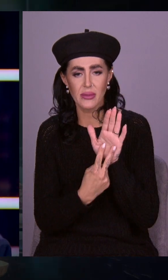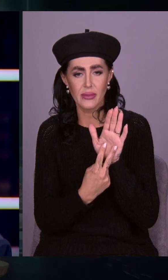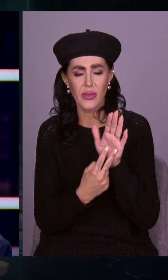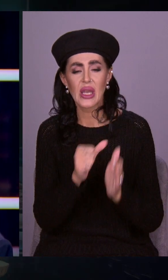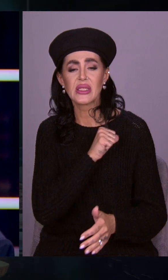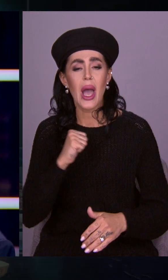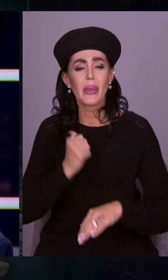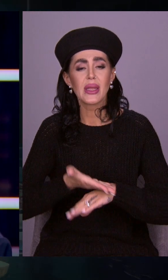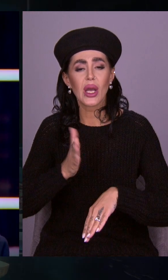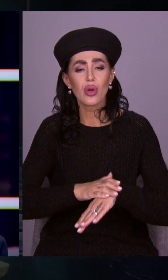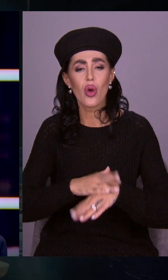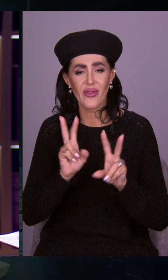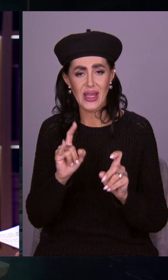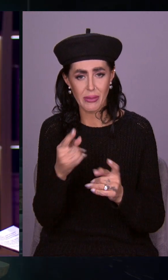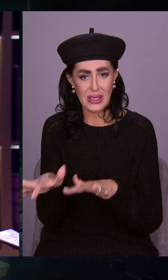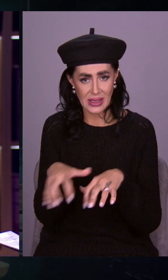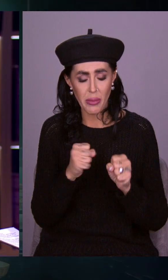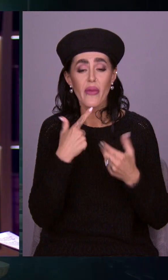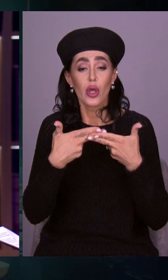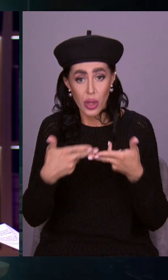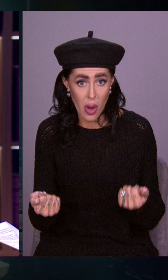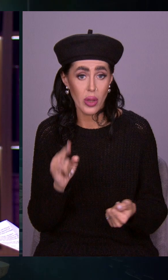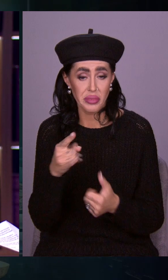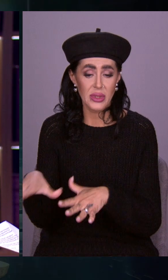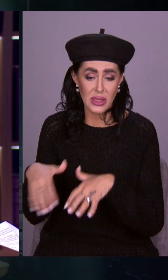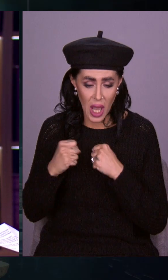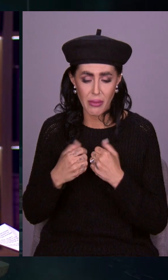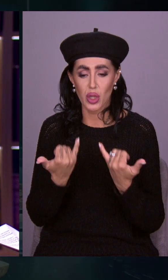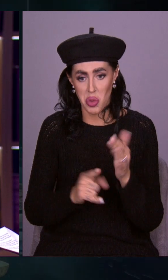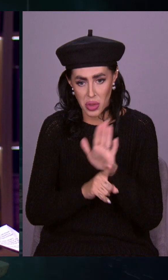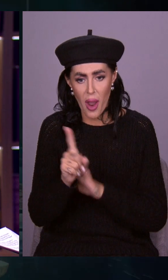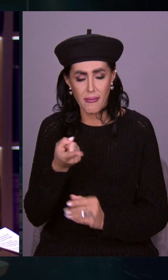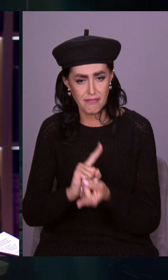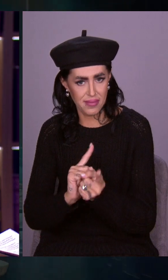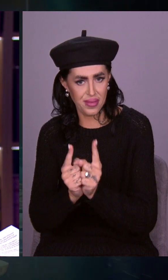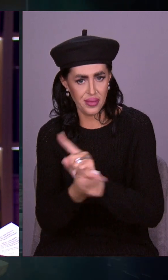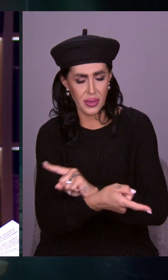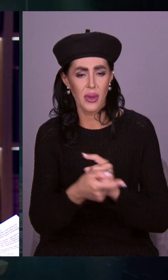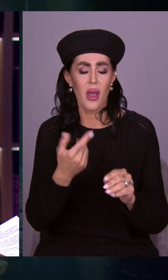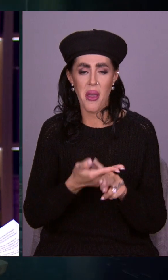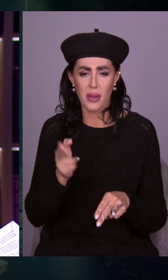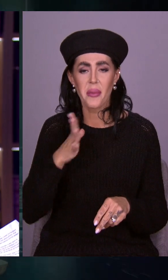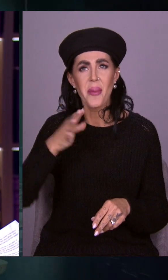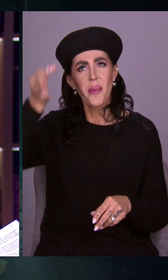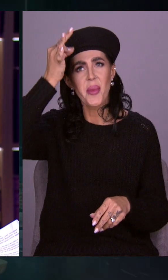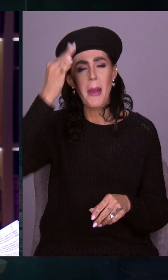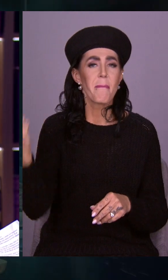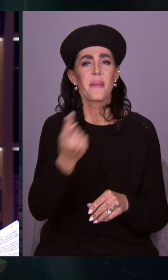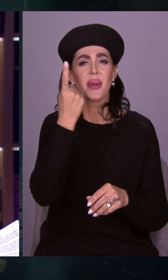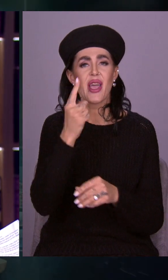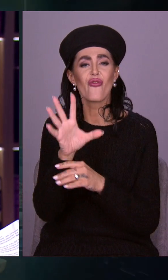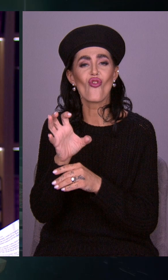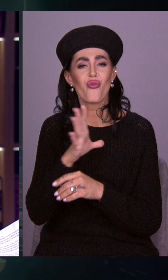позаду вже? Ну, дитина ж з вами. Так, дитина з нами, і прогрес колосальний насправді. Зараз, якщо порівняти там першу фотографію, яку ми